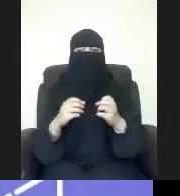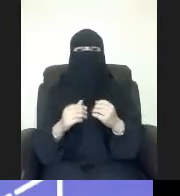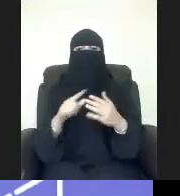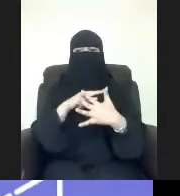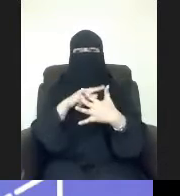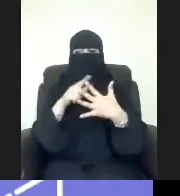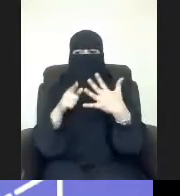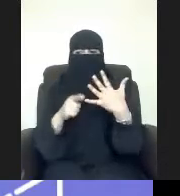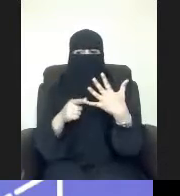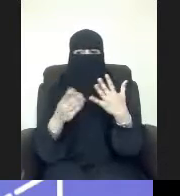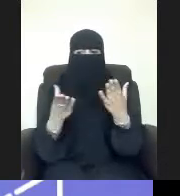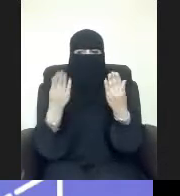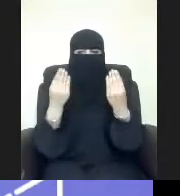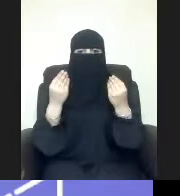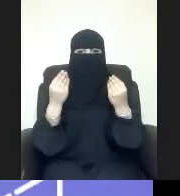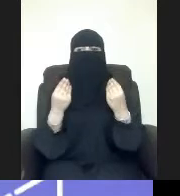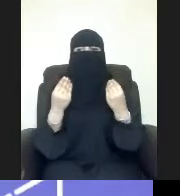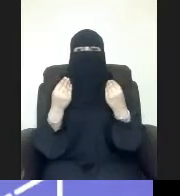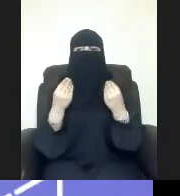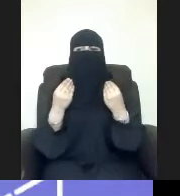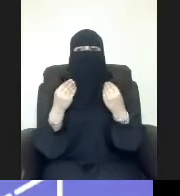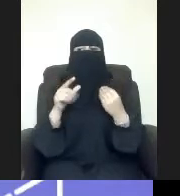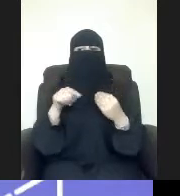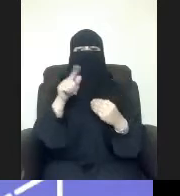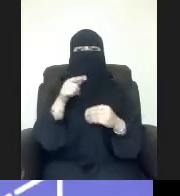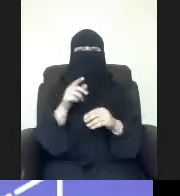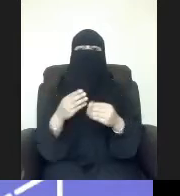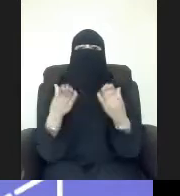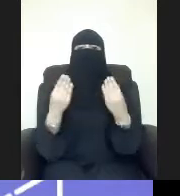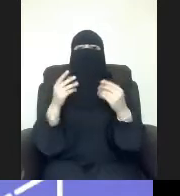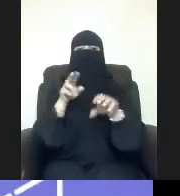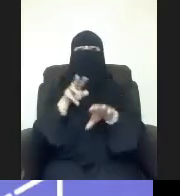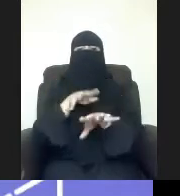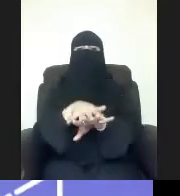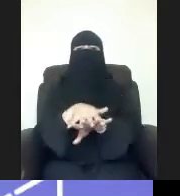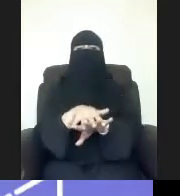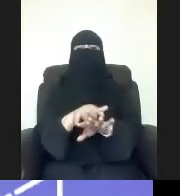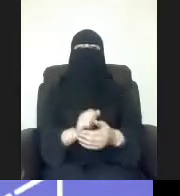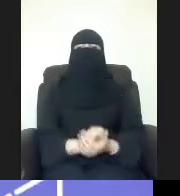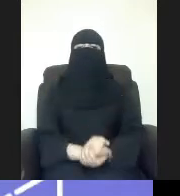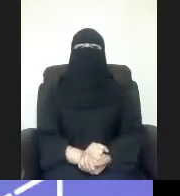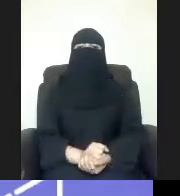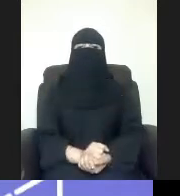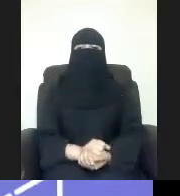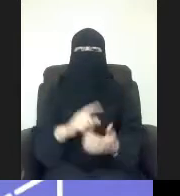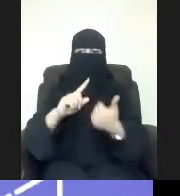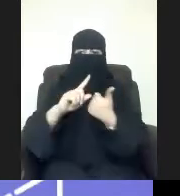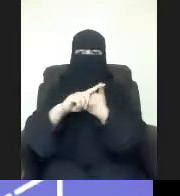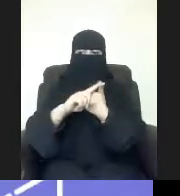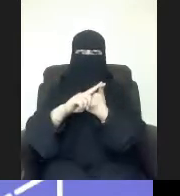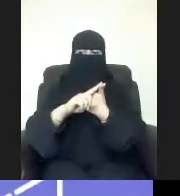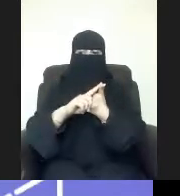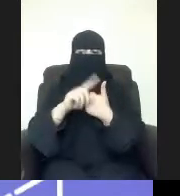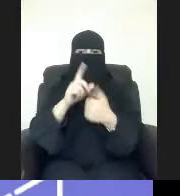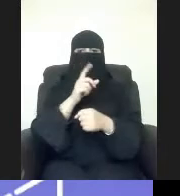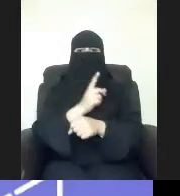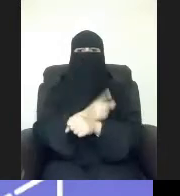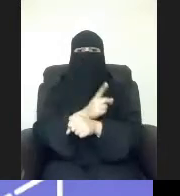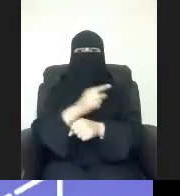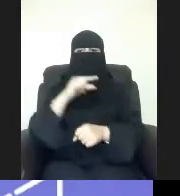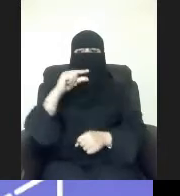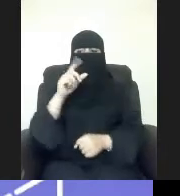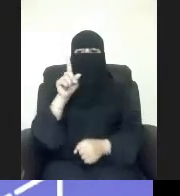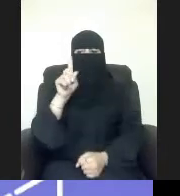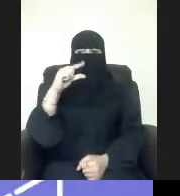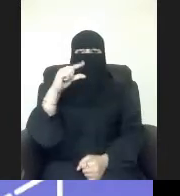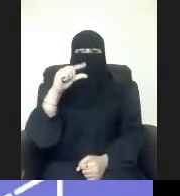هذه اليوم. يشاركنا من المتحدثين هذا اليوم الأستاذ دكتور بدر بن عبد الله الصالح، أستاذ تقنية التعليم